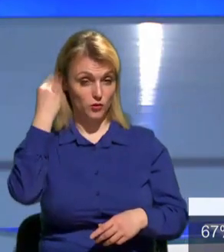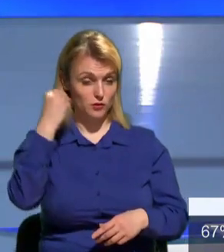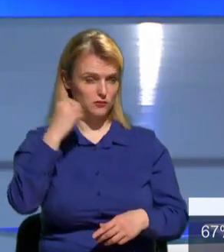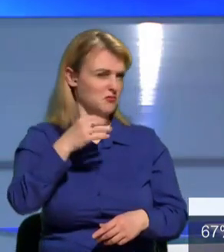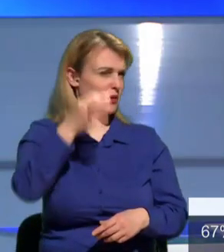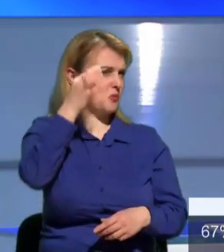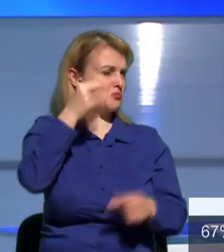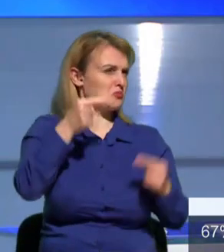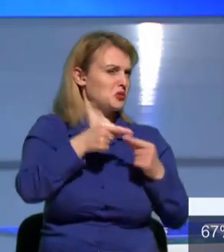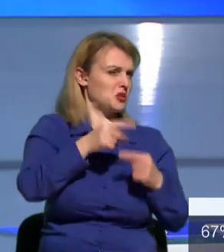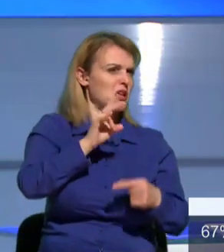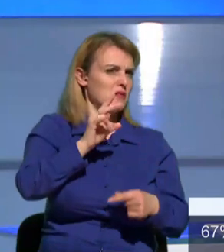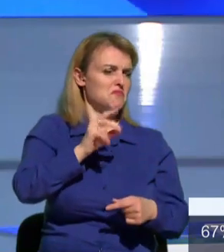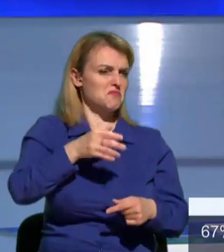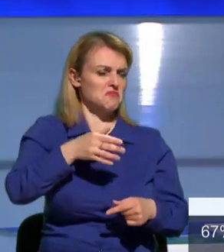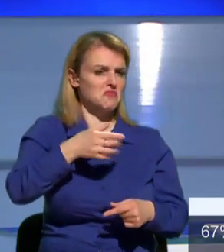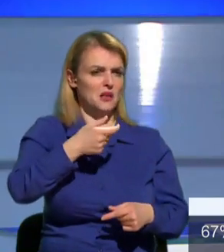chiar în raionul Nisporeni,